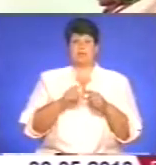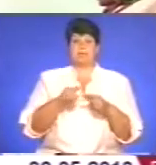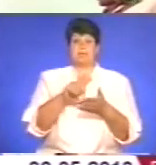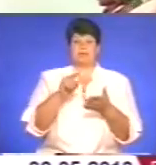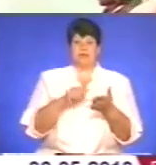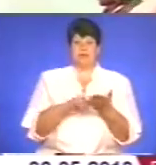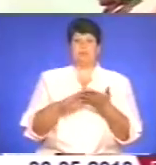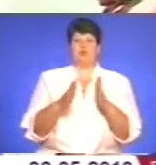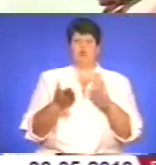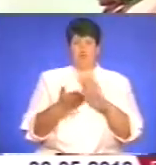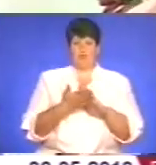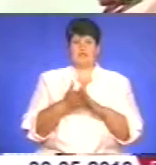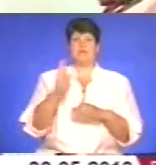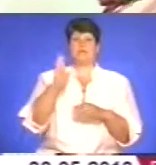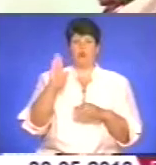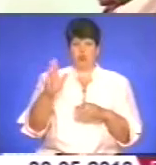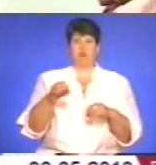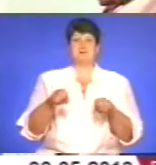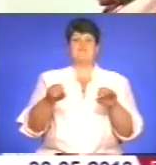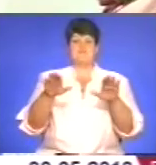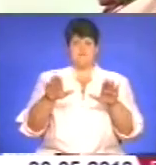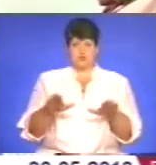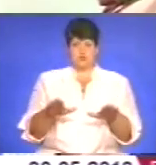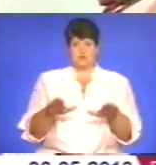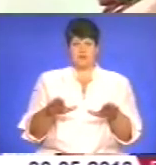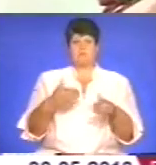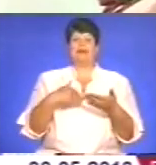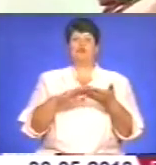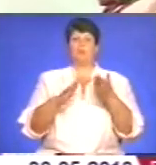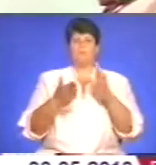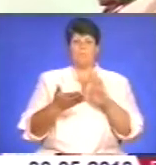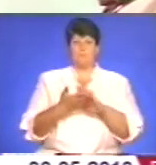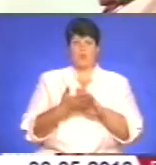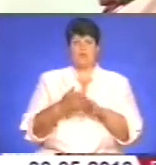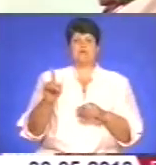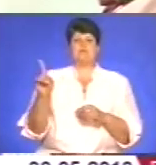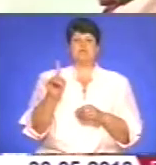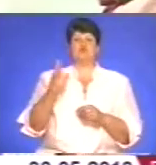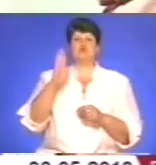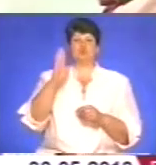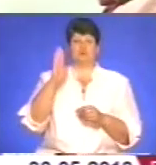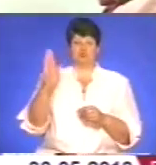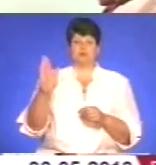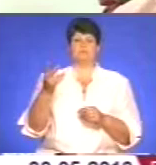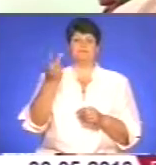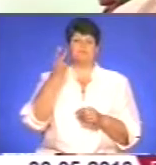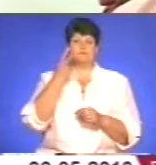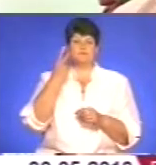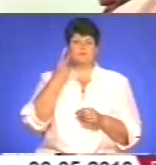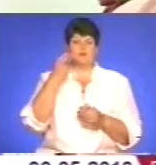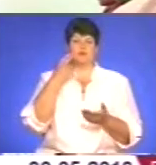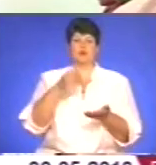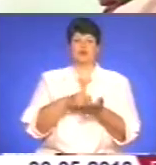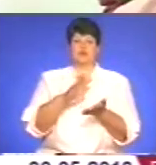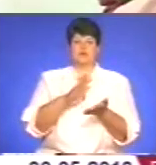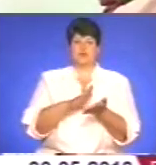що буде вирішуватися. Ми домовилися, що буде постійно будуть реєструватися, що